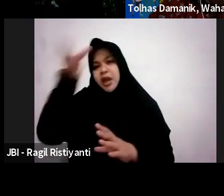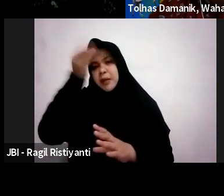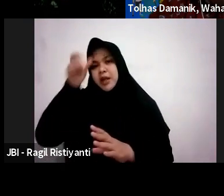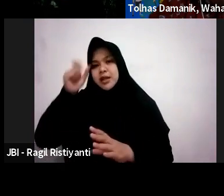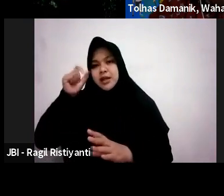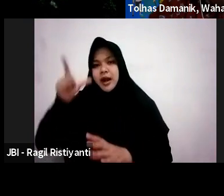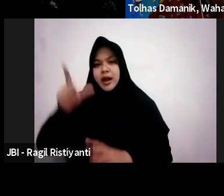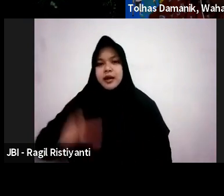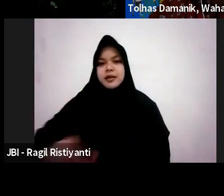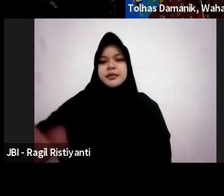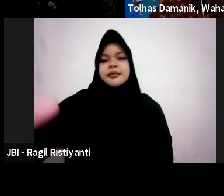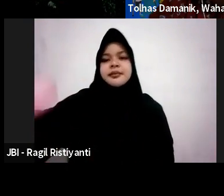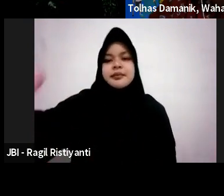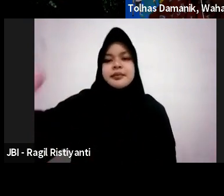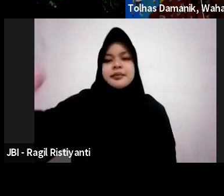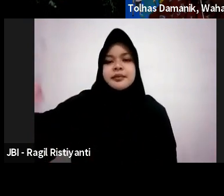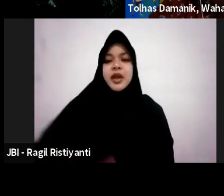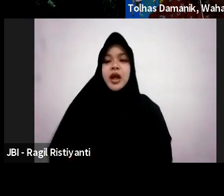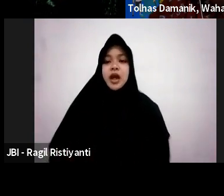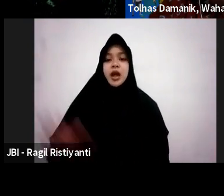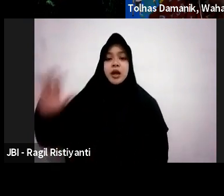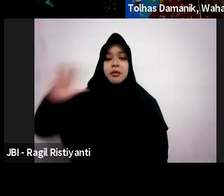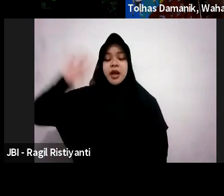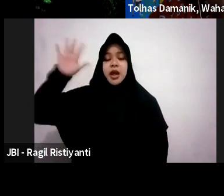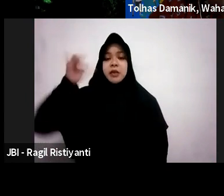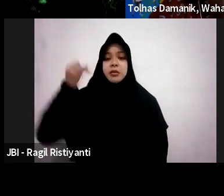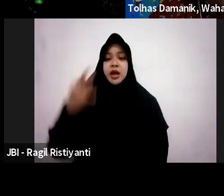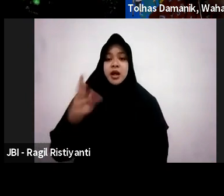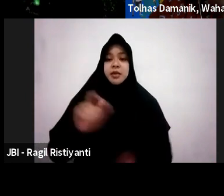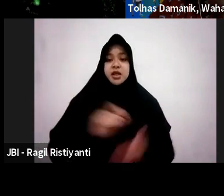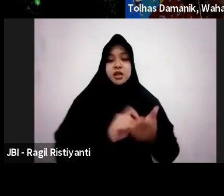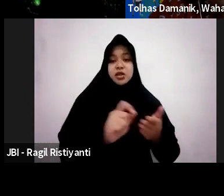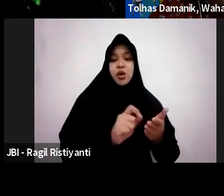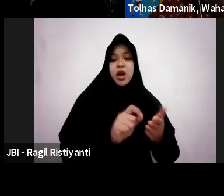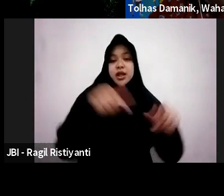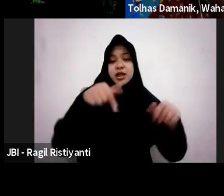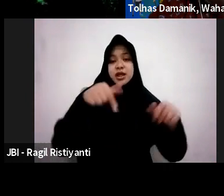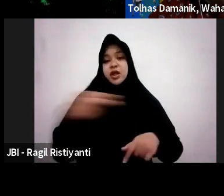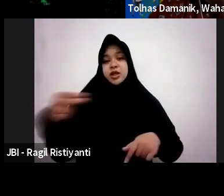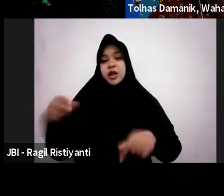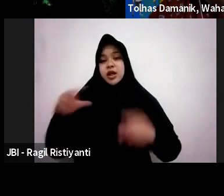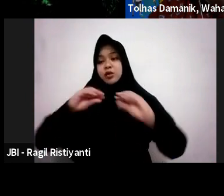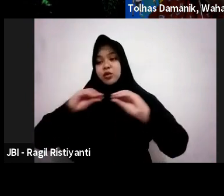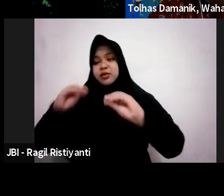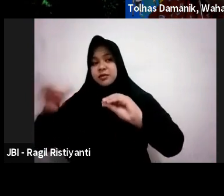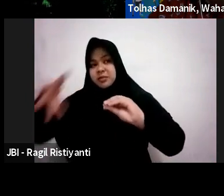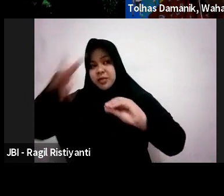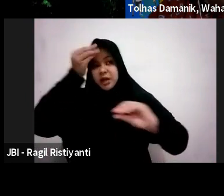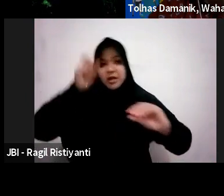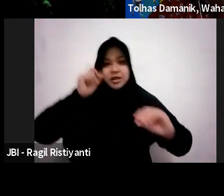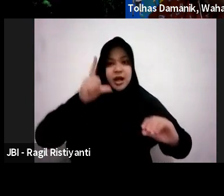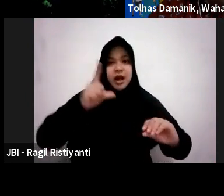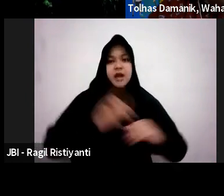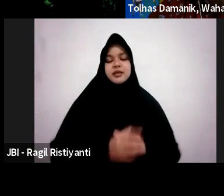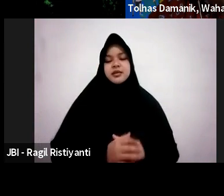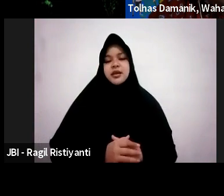dan bayangkan berapa Sekolah di Indonesia yang harus kita Berikan pemahaman dan kesadaran yg Nah berbicara tentang